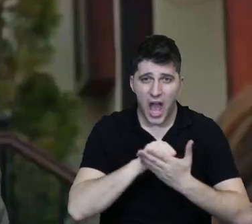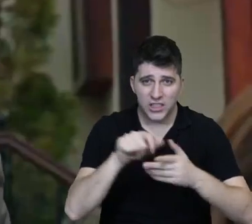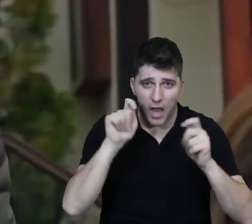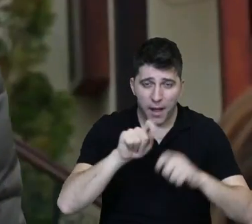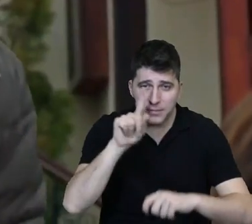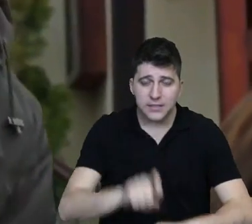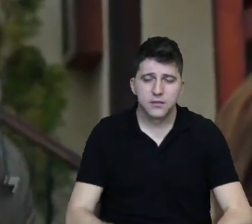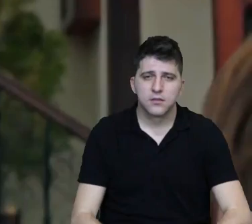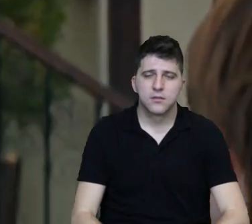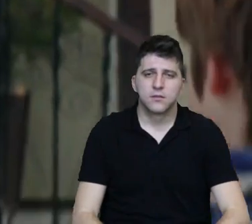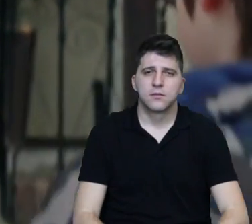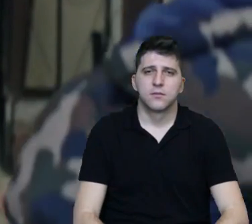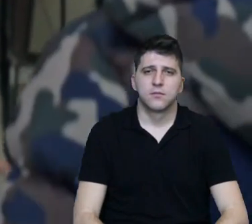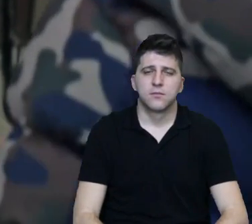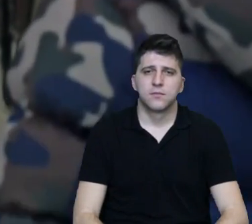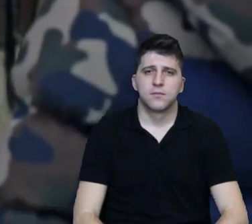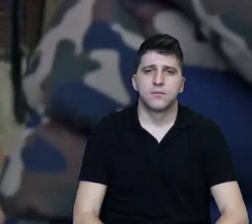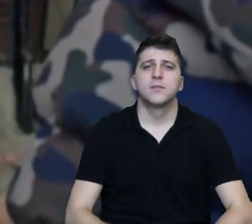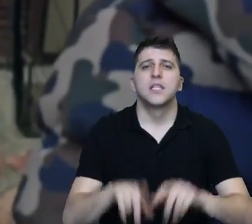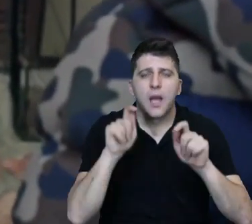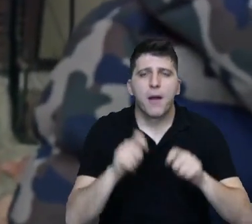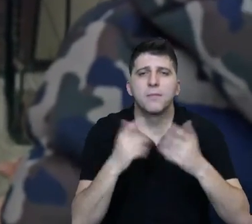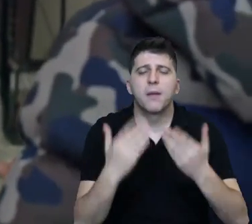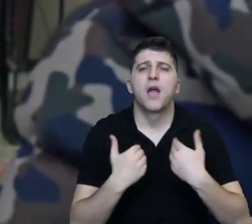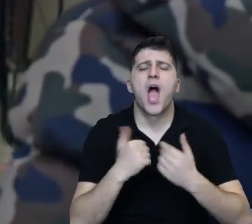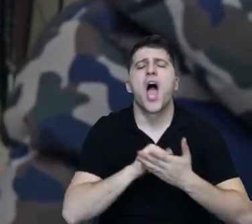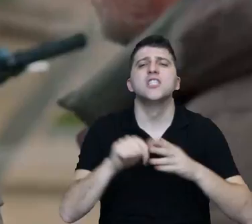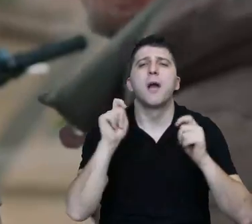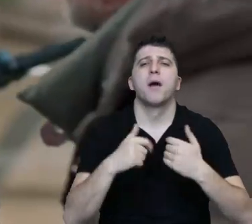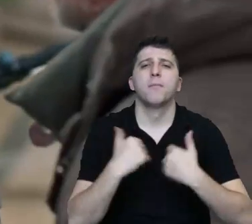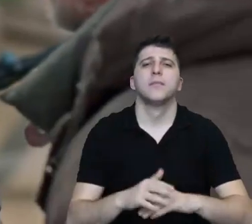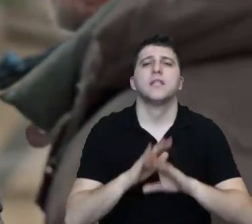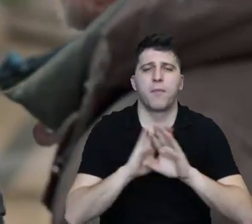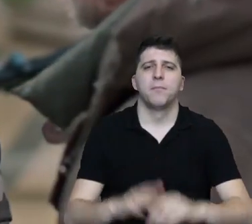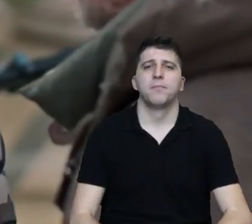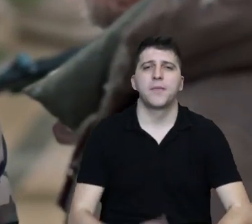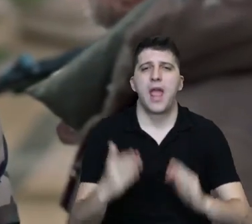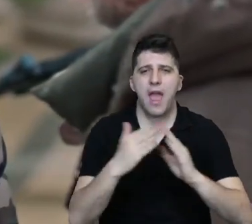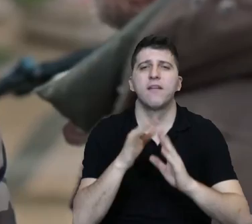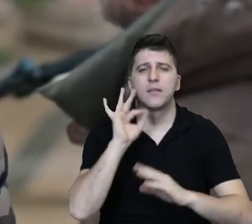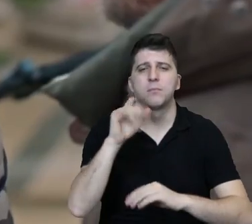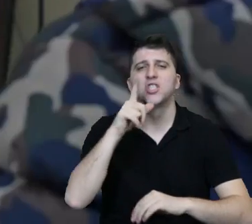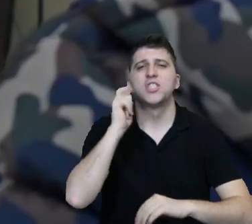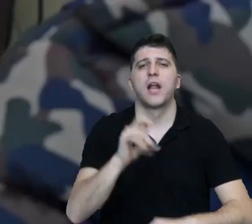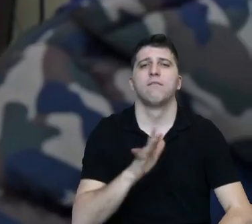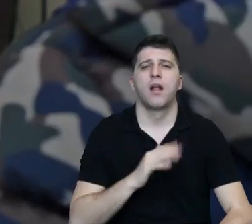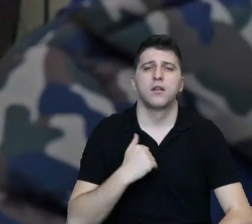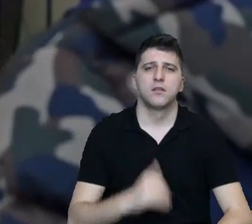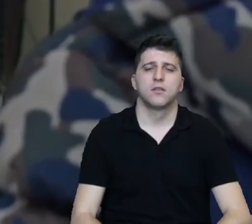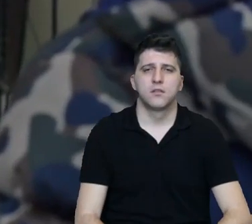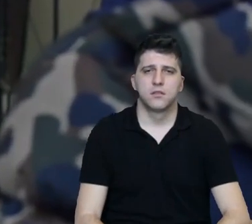yapar mısın? İbrahim diz çöktü. Yaparım tabii ki. Her şeyi yaparım. Tamam, eve dönerim. Ama bir şartım var.